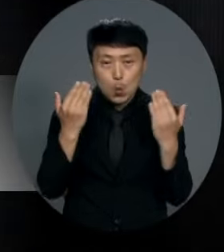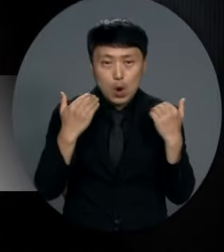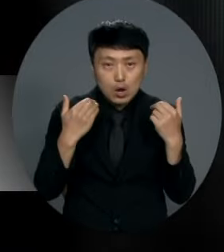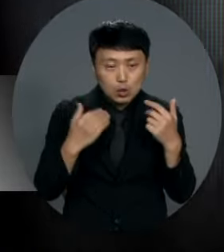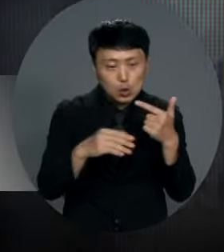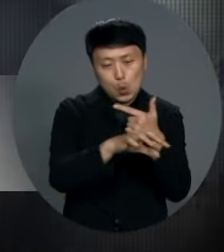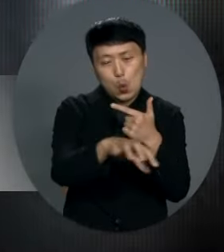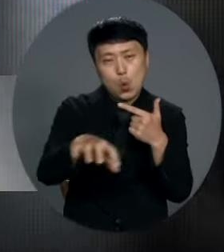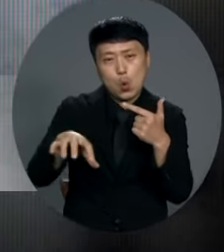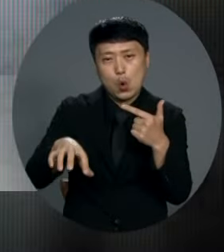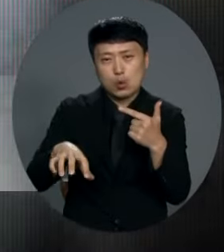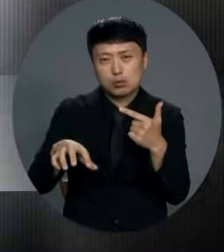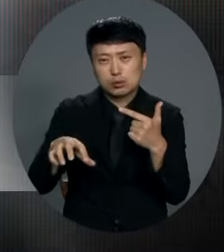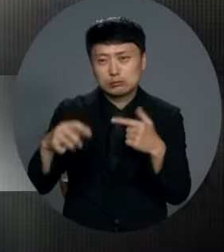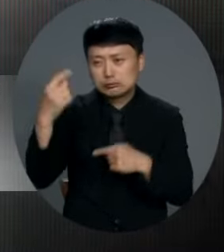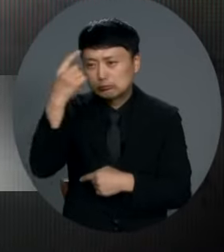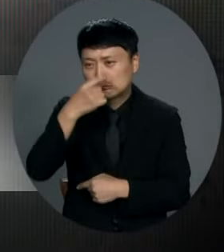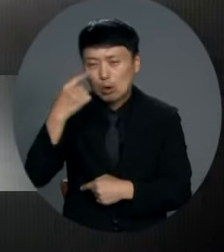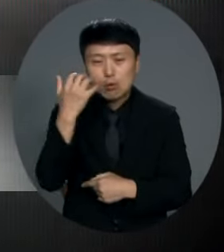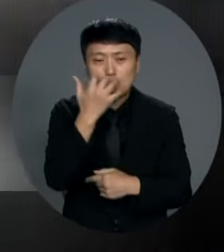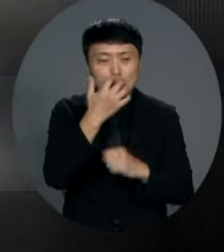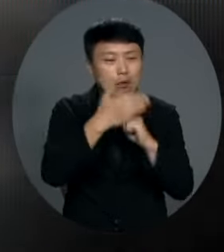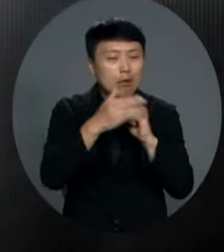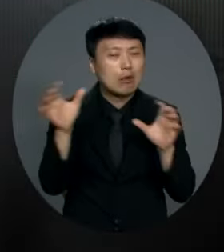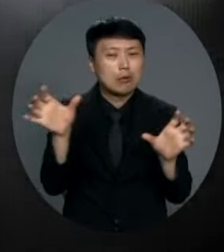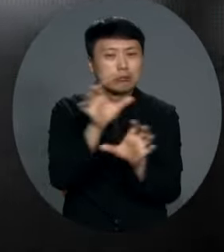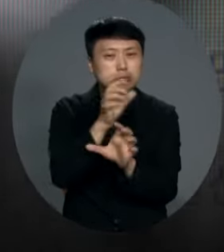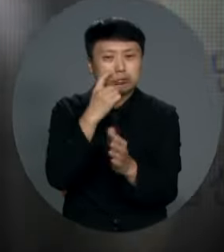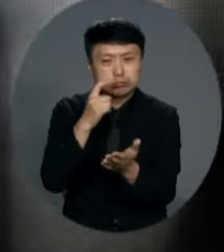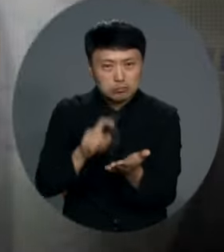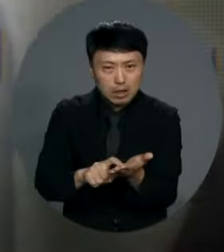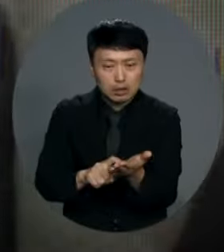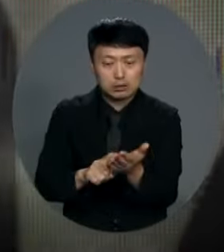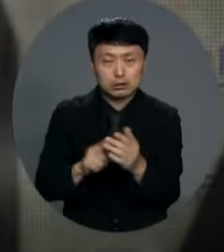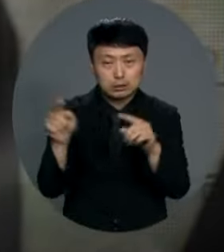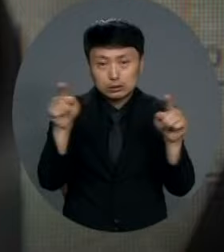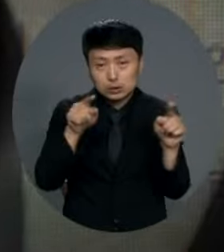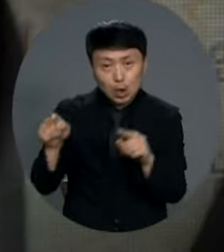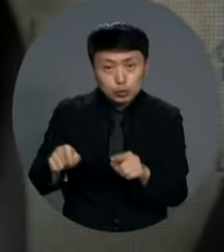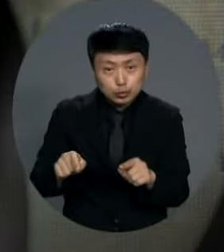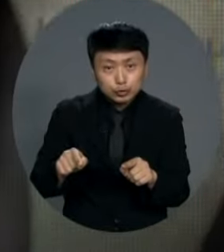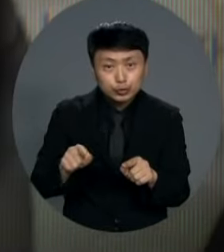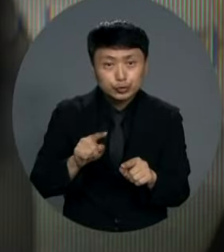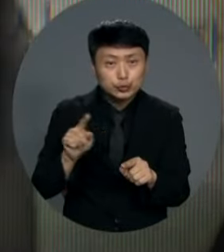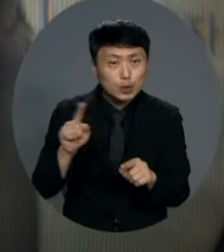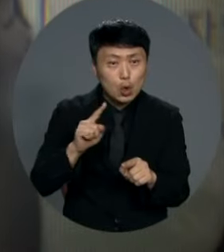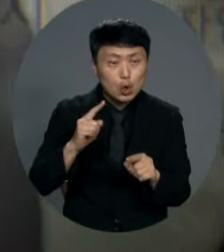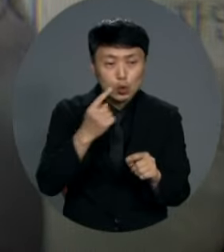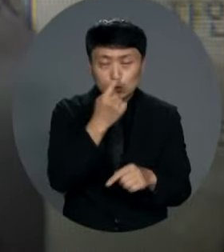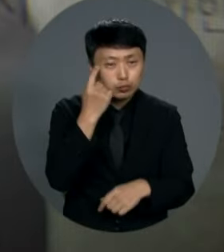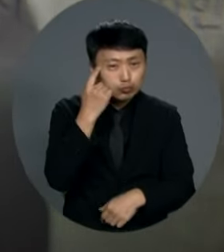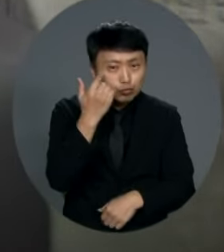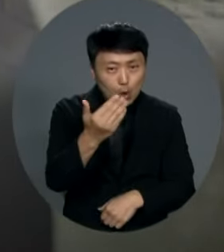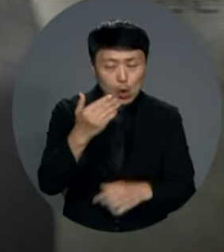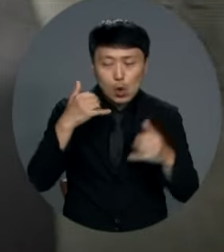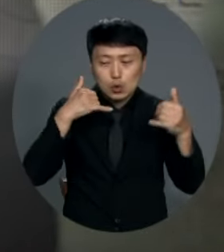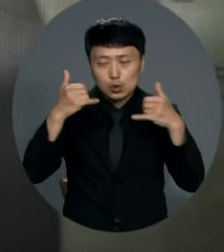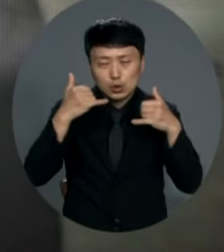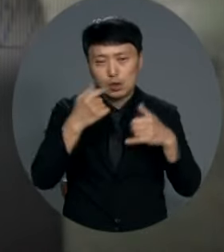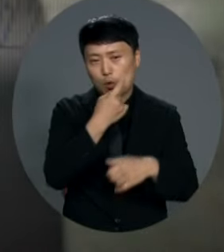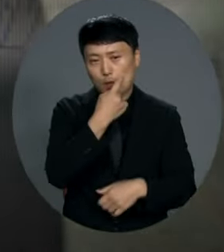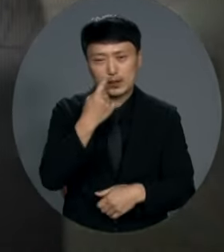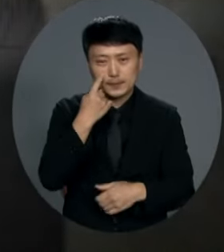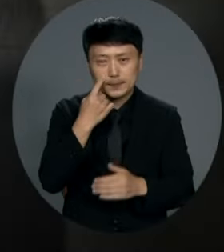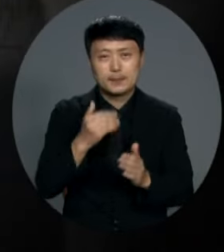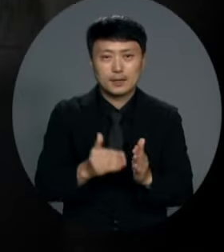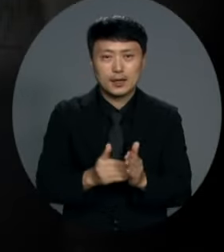피해가 있는 걸로 확인됐습니다 전국 교직원 노조에서 이틀 동안 설문과 전화로 파악한 겁니다